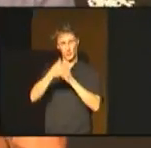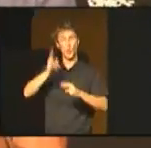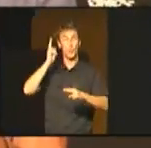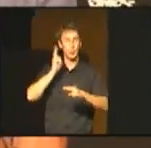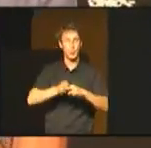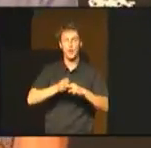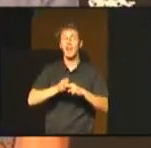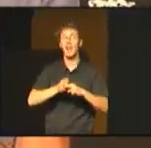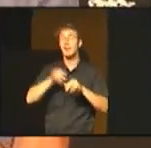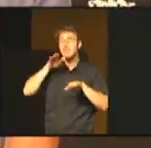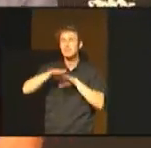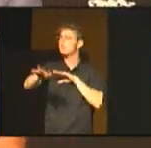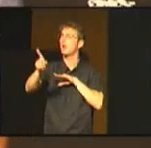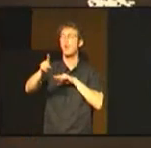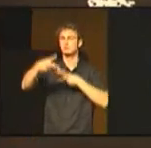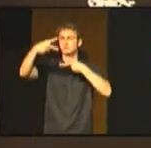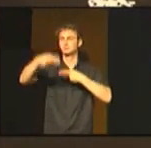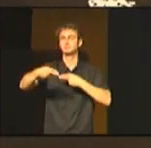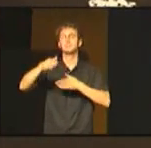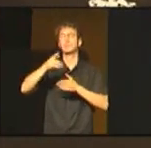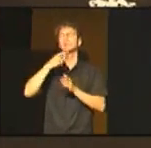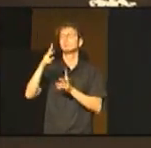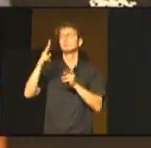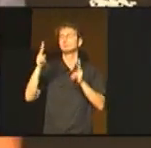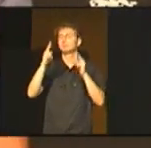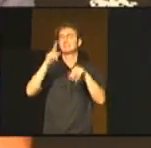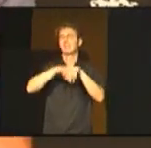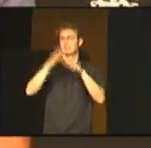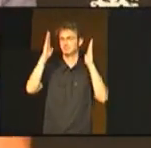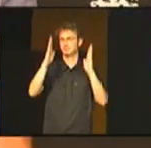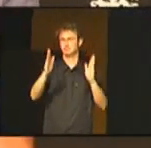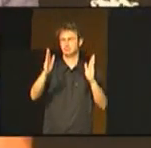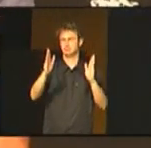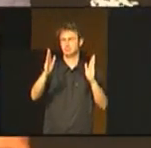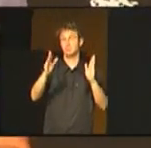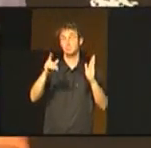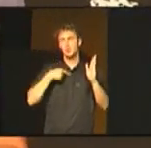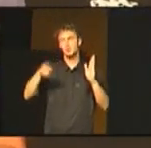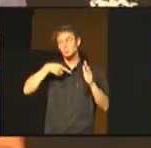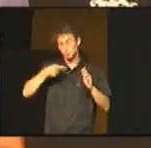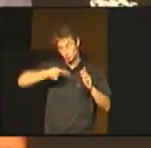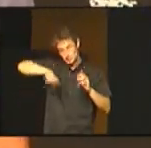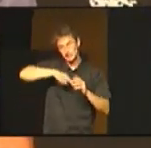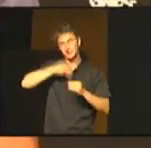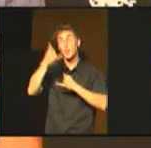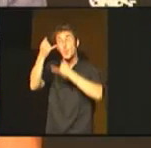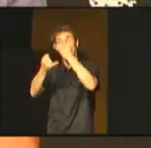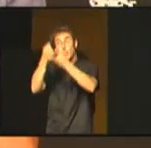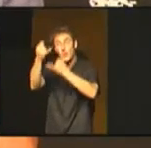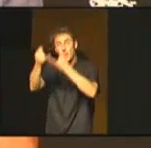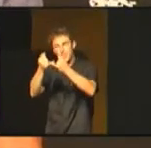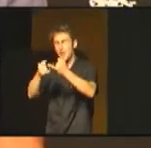ser transitòria. Hem d'avançar cap a la possibilitat de fer front als problemes d'una